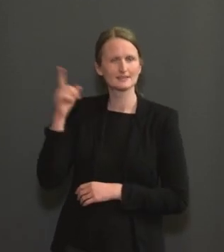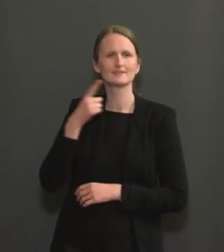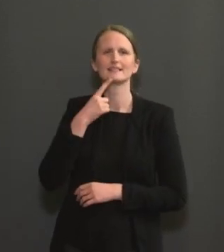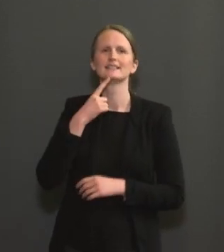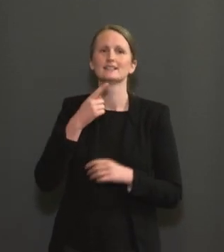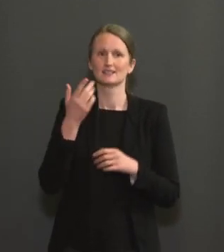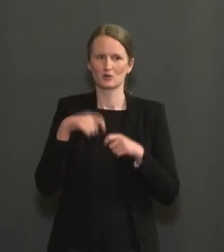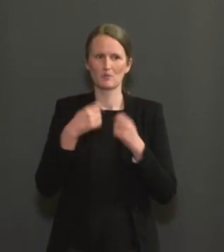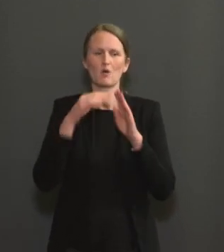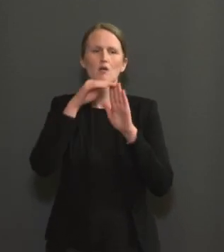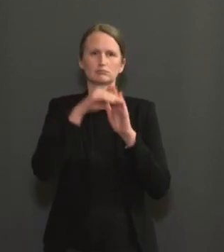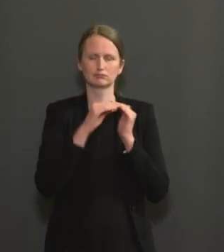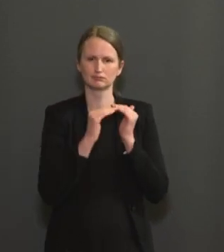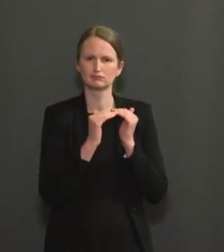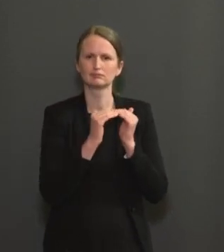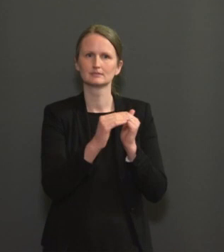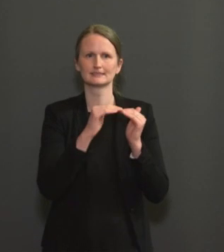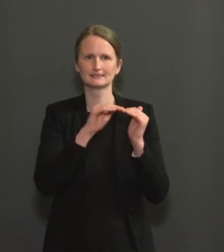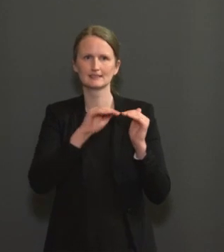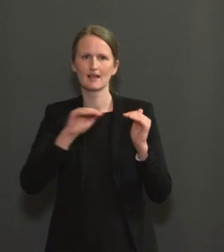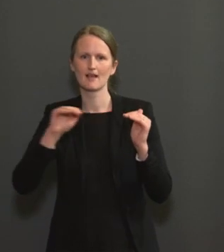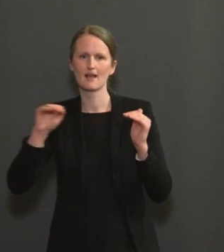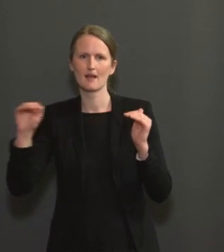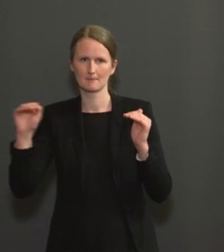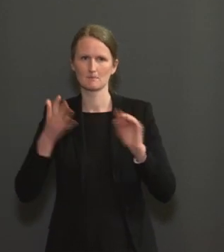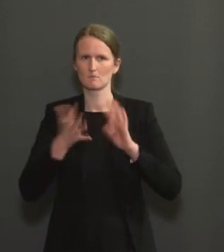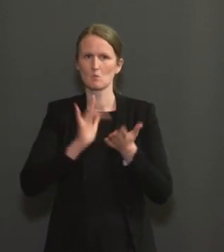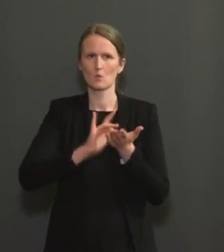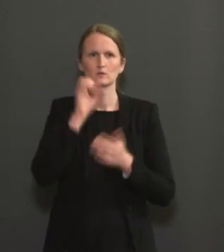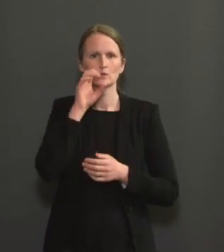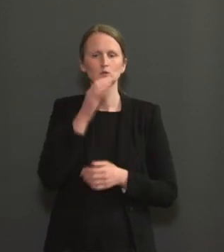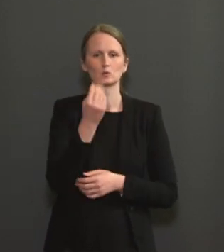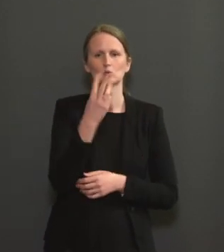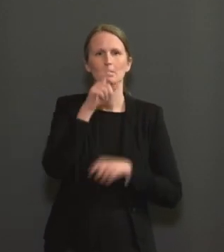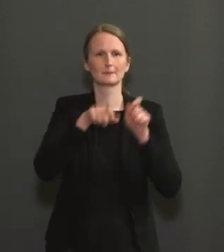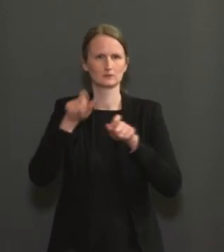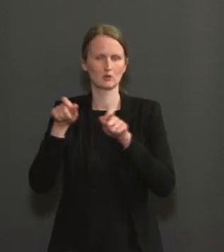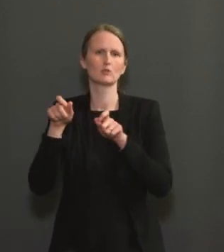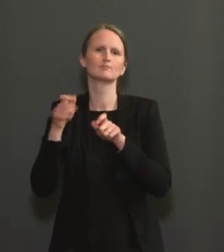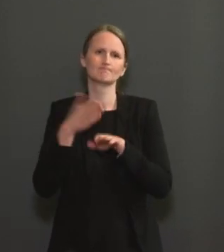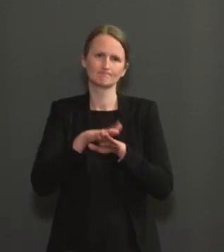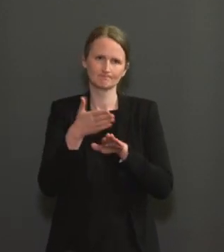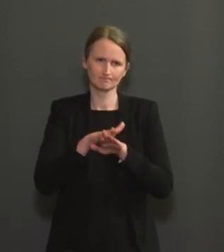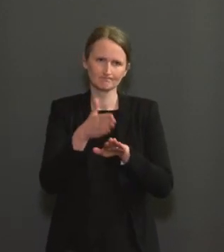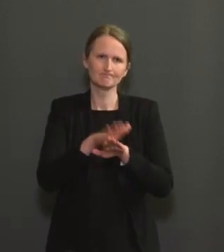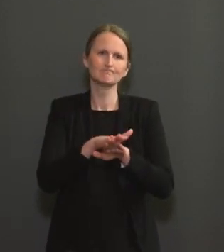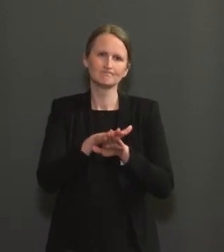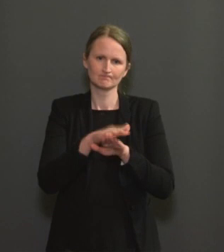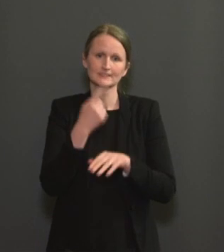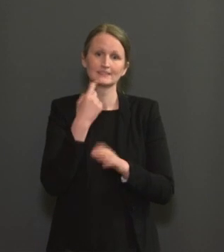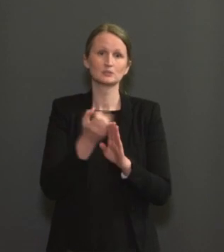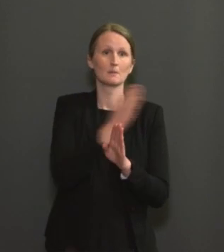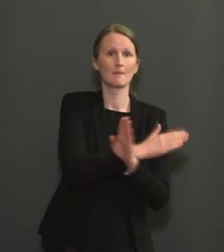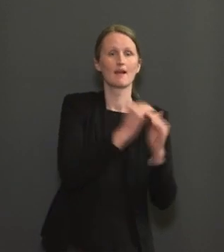nous avons en moyenne 93 décès à déplorer par jour, ce qui n'est inférieur que de 6%